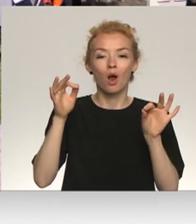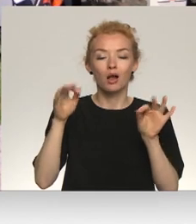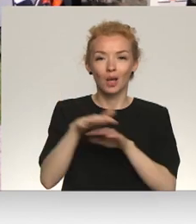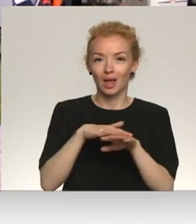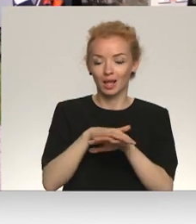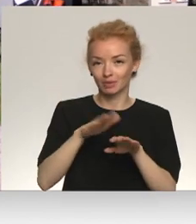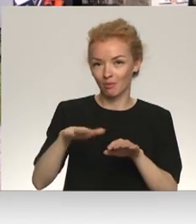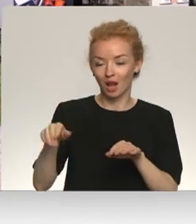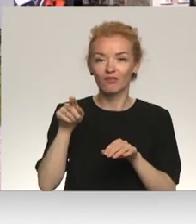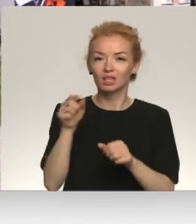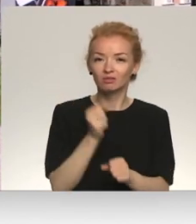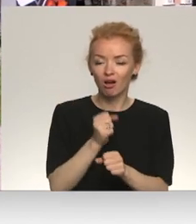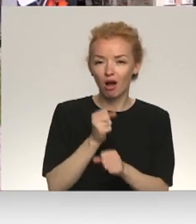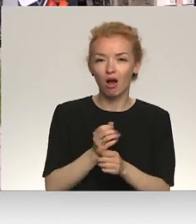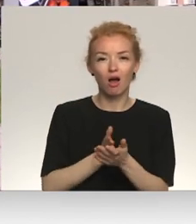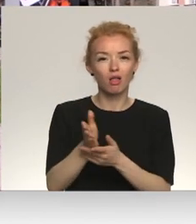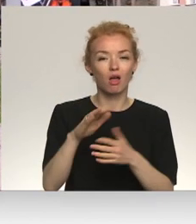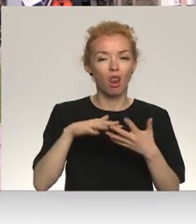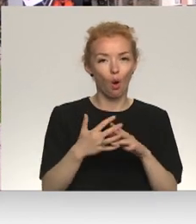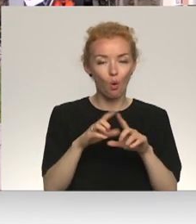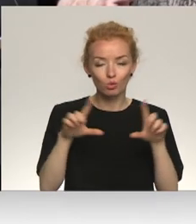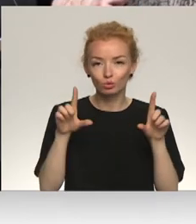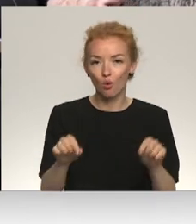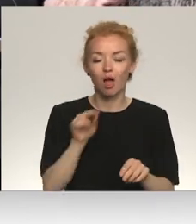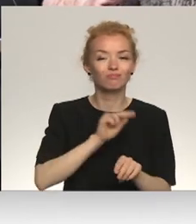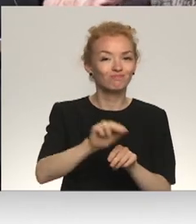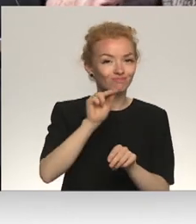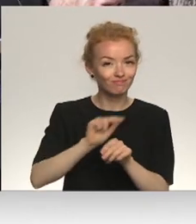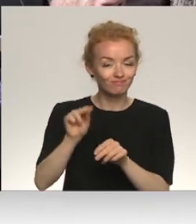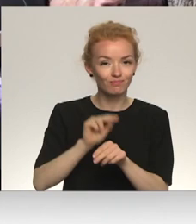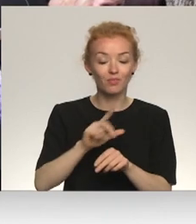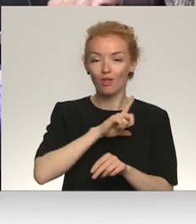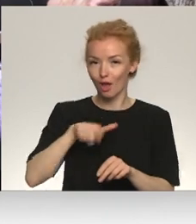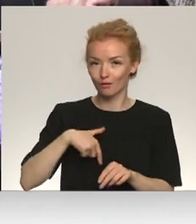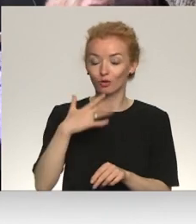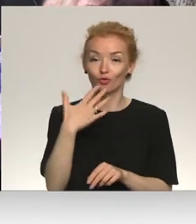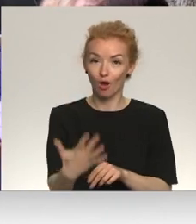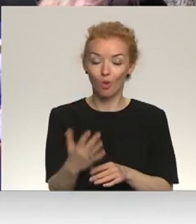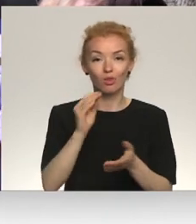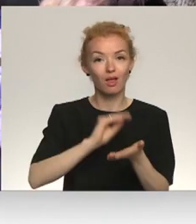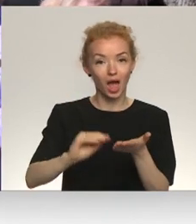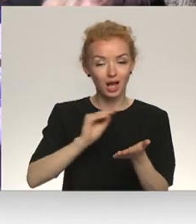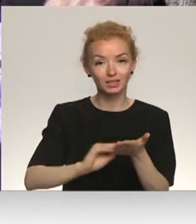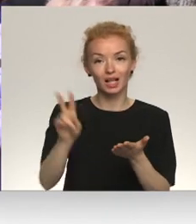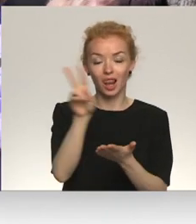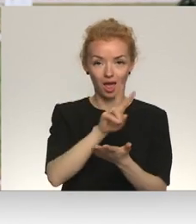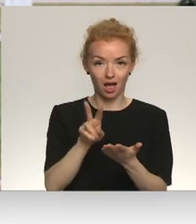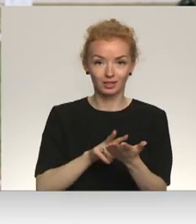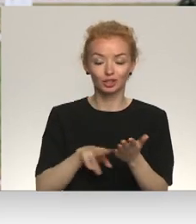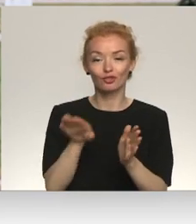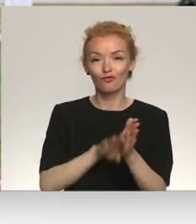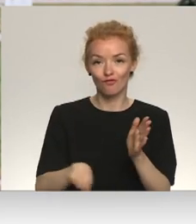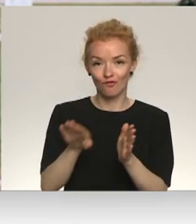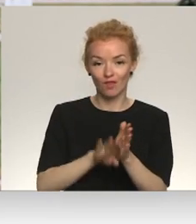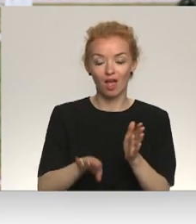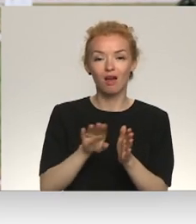Viņi strādā lauku skolās un māca latviešu valodu rakstīt, lasīt